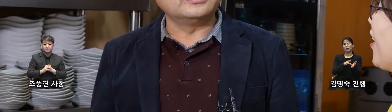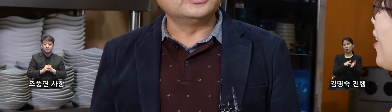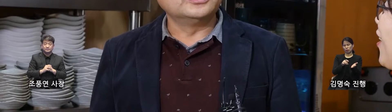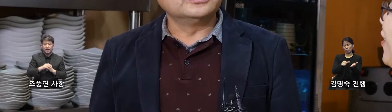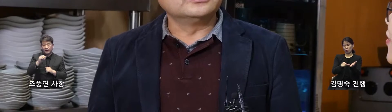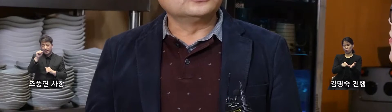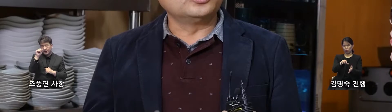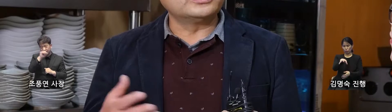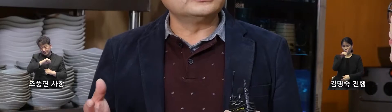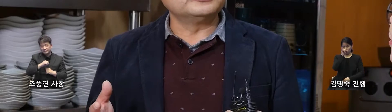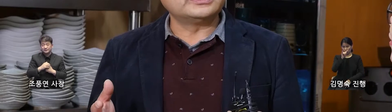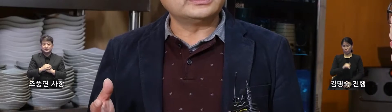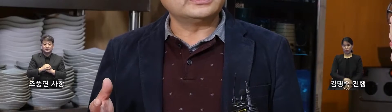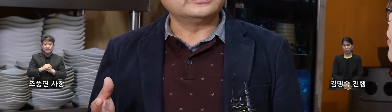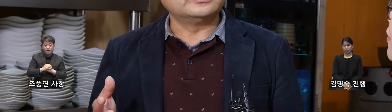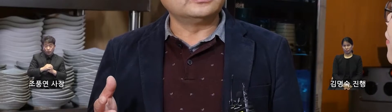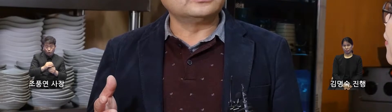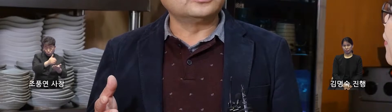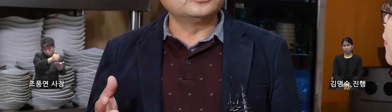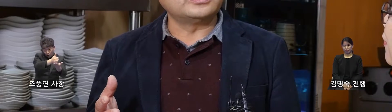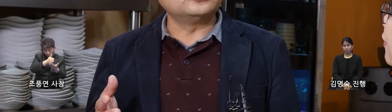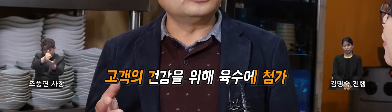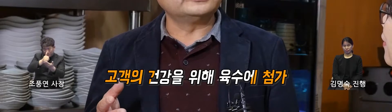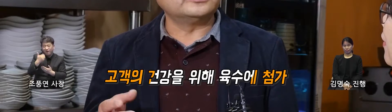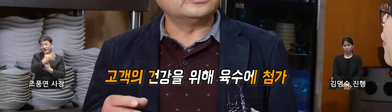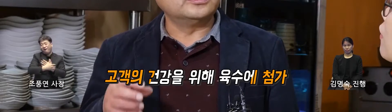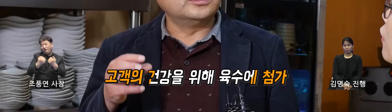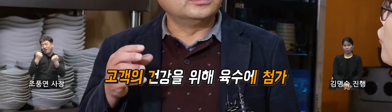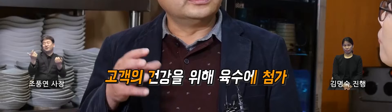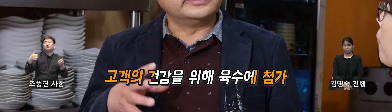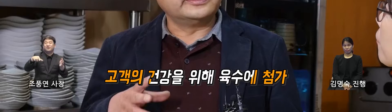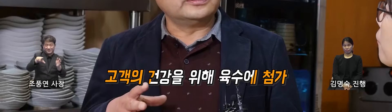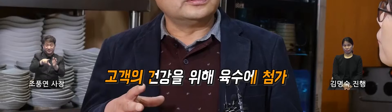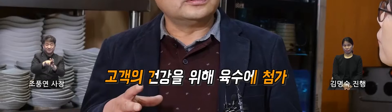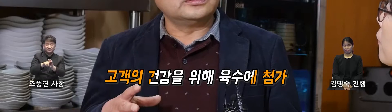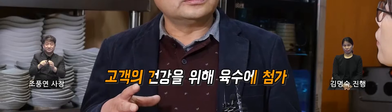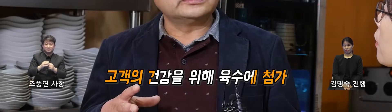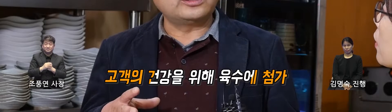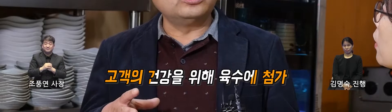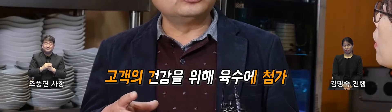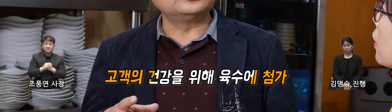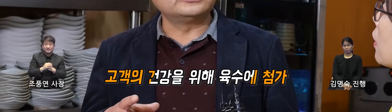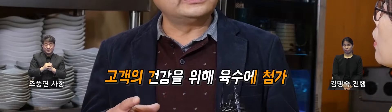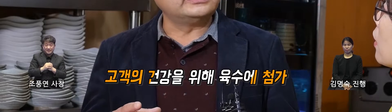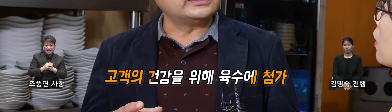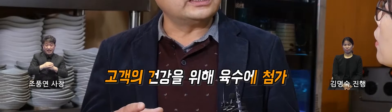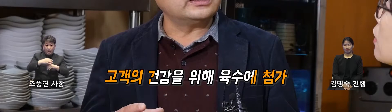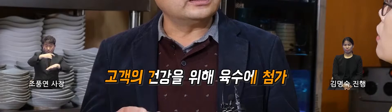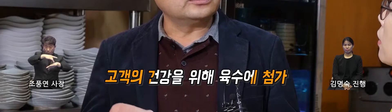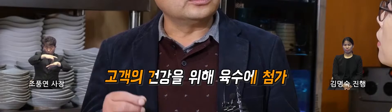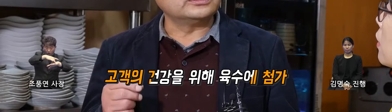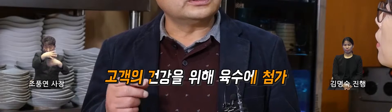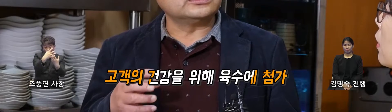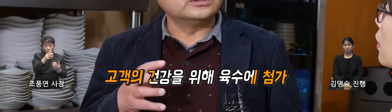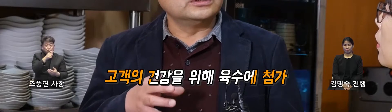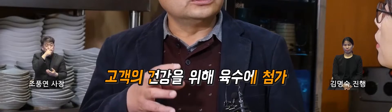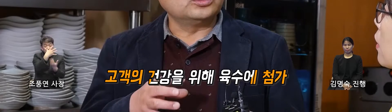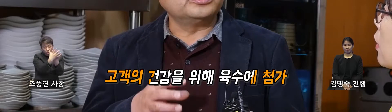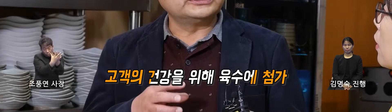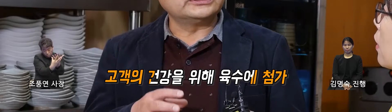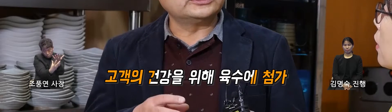아, 고객님들의 건강을 위해서 사골 육수를 낼 때